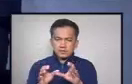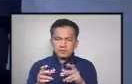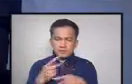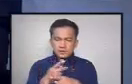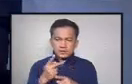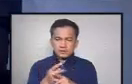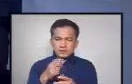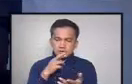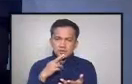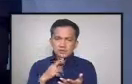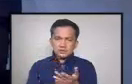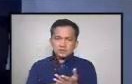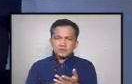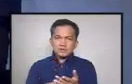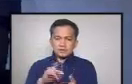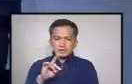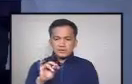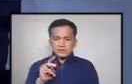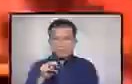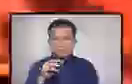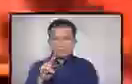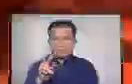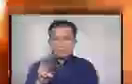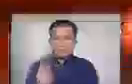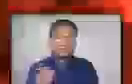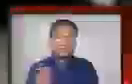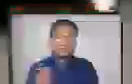Dengvaxia vaccine. Umaaksyon si Justin Punsalang.